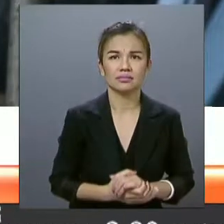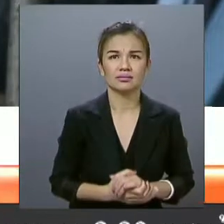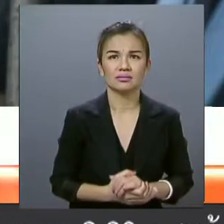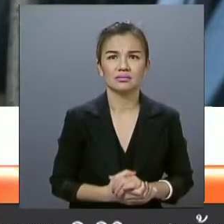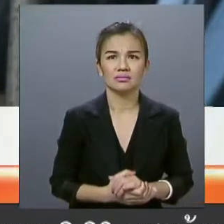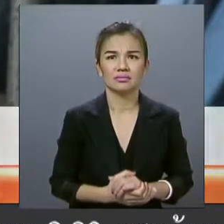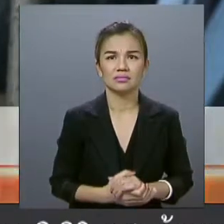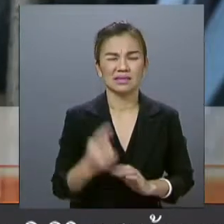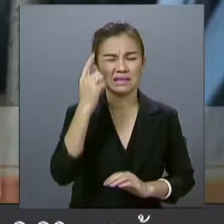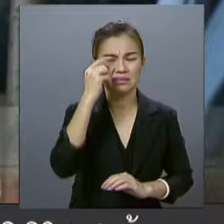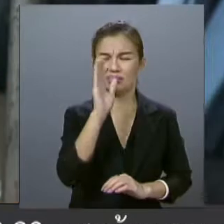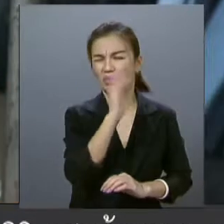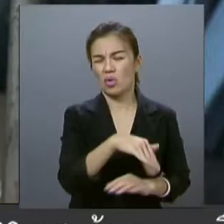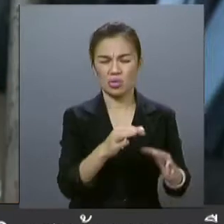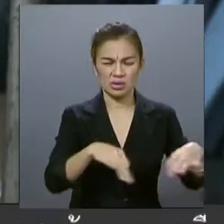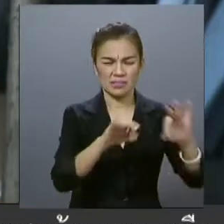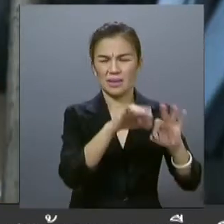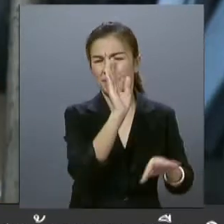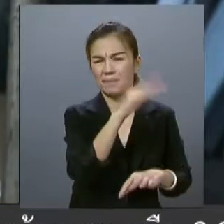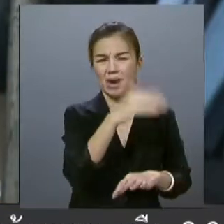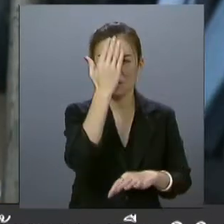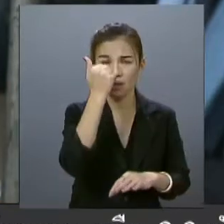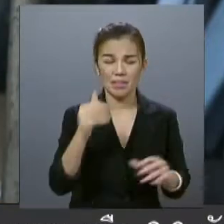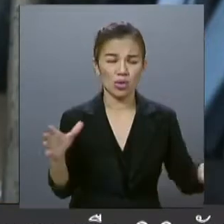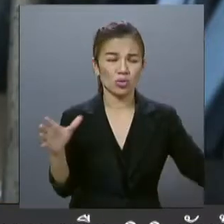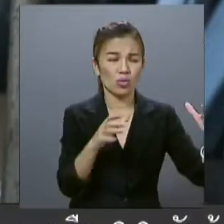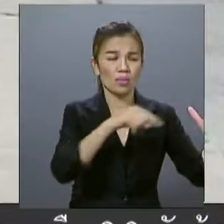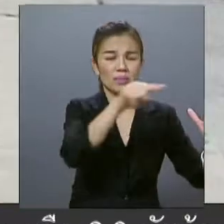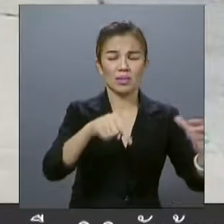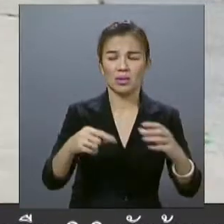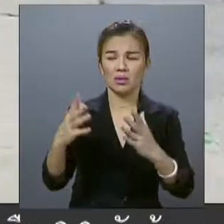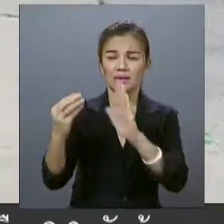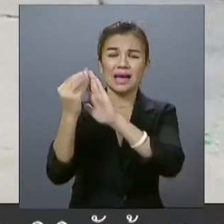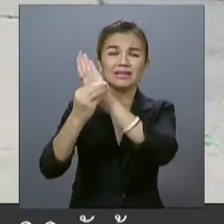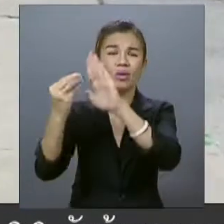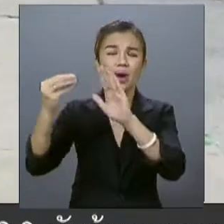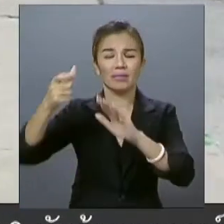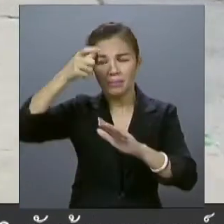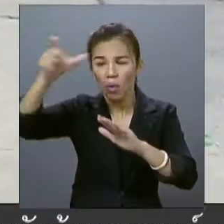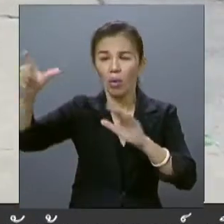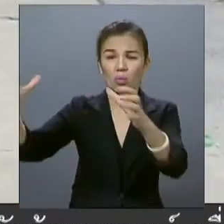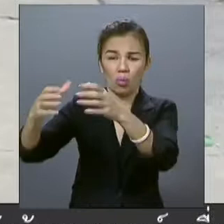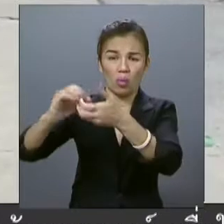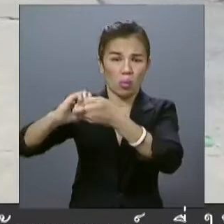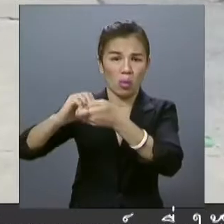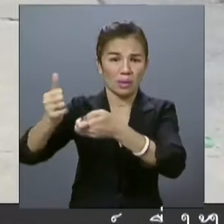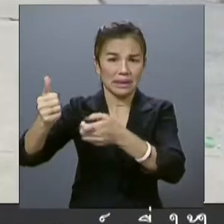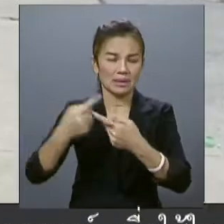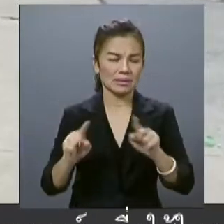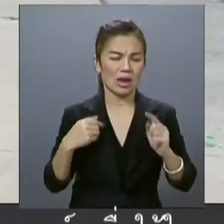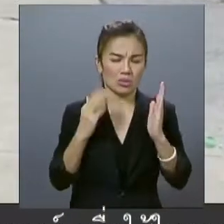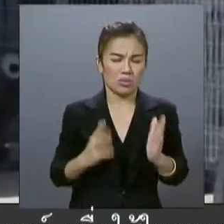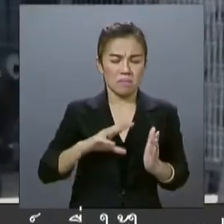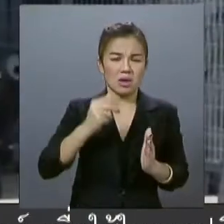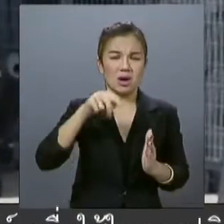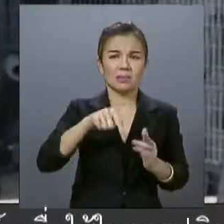ไม่คิดว่าไม่จำเป็นนะคะเพราะว่ามันไม่ได้รวมตัวกันเหมือนต่างจังหวัด นายประสงค์ธนีหงอาชีพรับซื้อของเก่าเจ้าเดียว